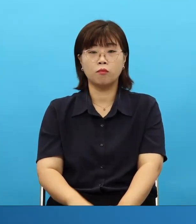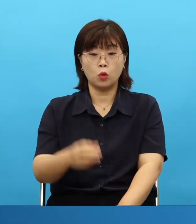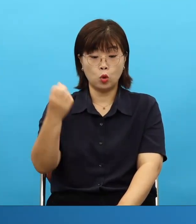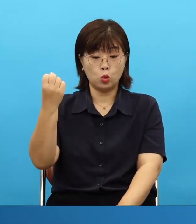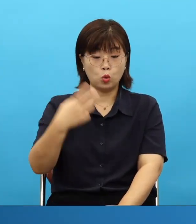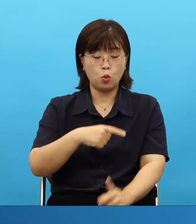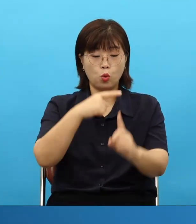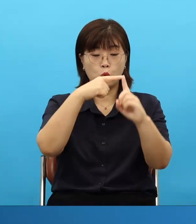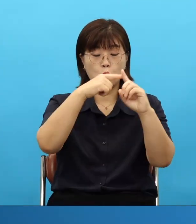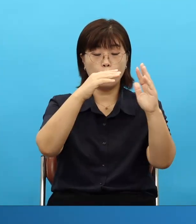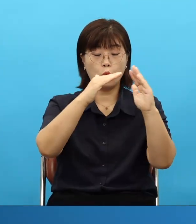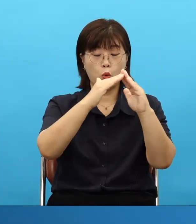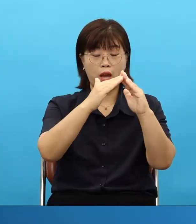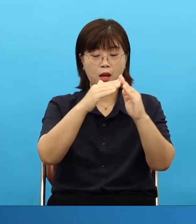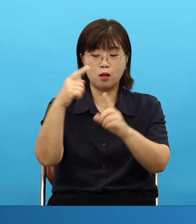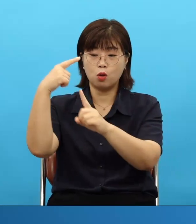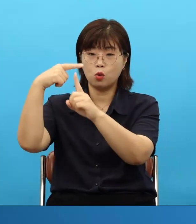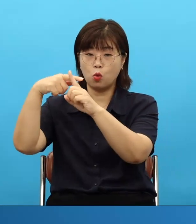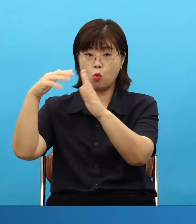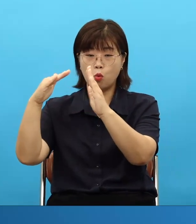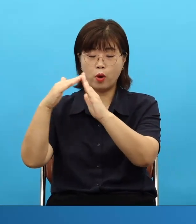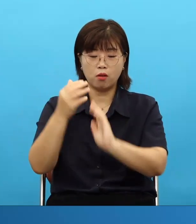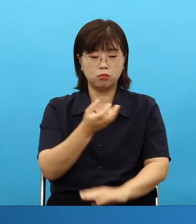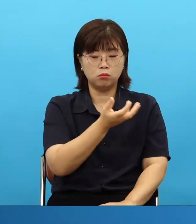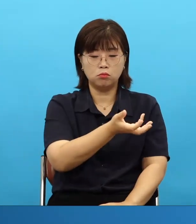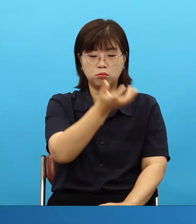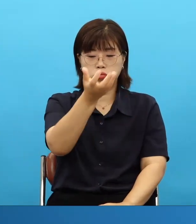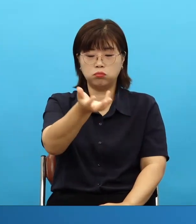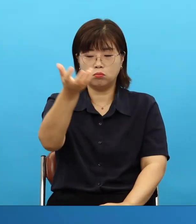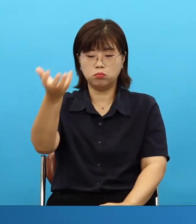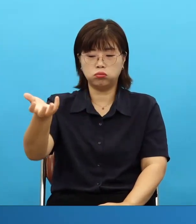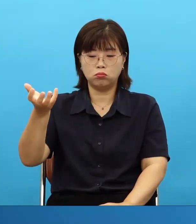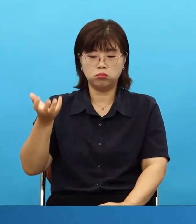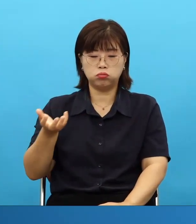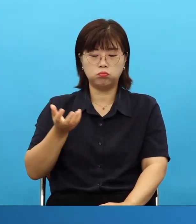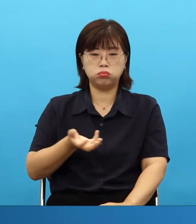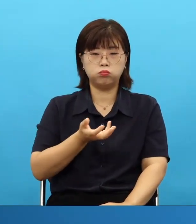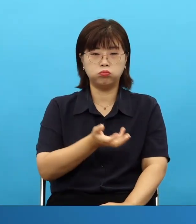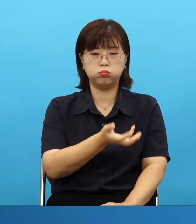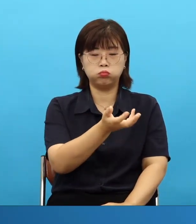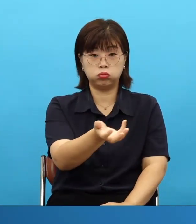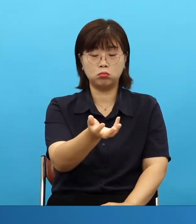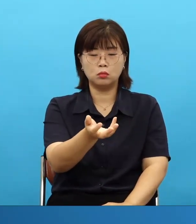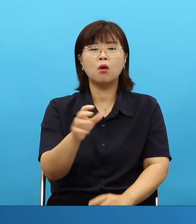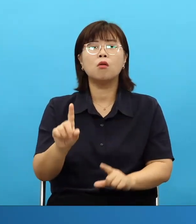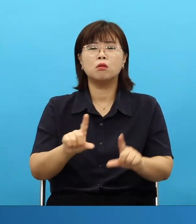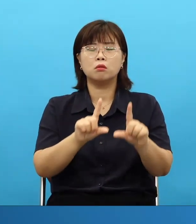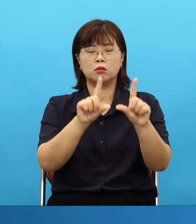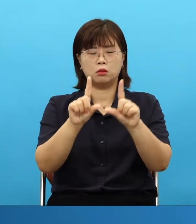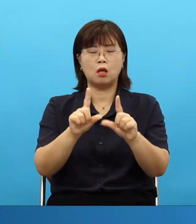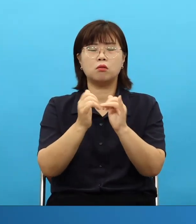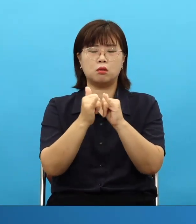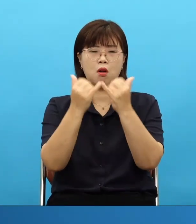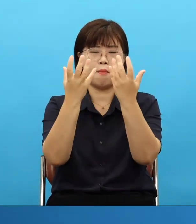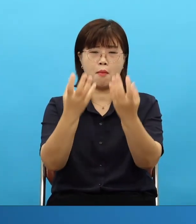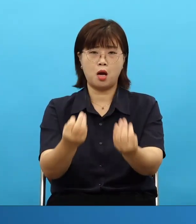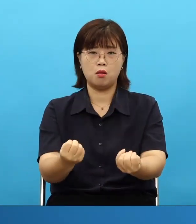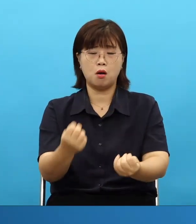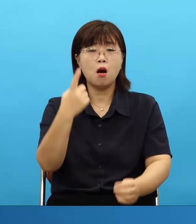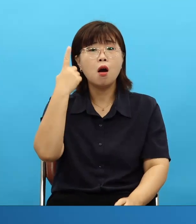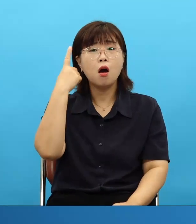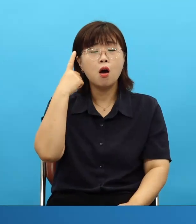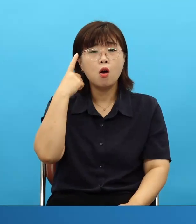많이 봤어요. And I've also seen on many occasions people who have switched churches. 한마디로 요약하면 뭔 말이죠? And in a word, how can we describe